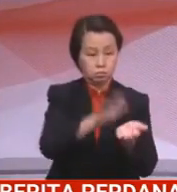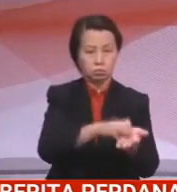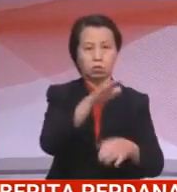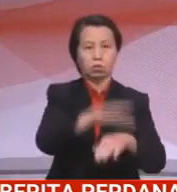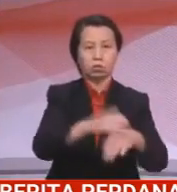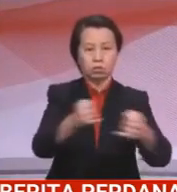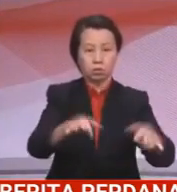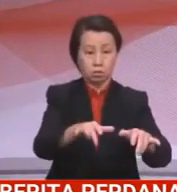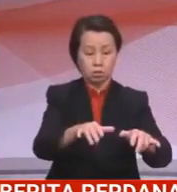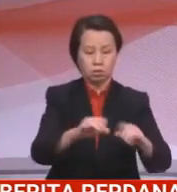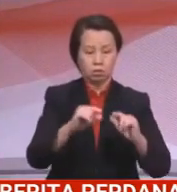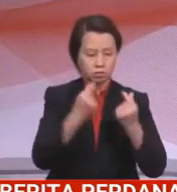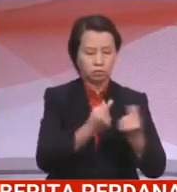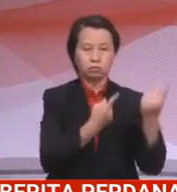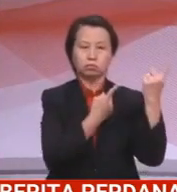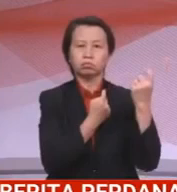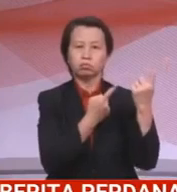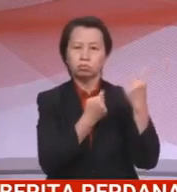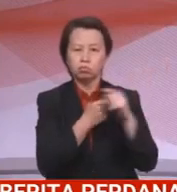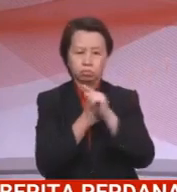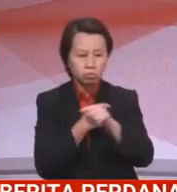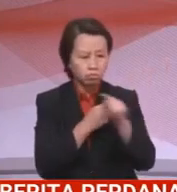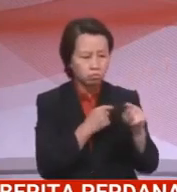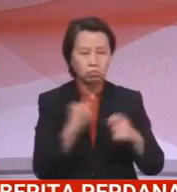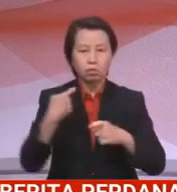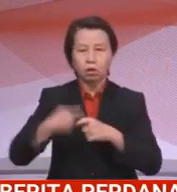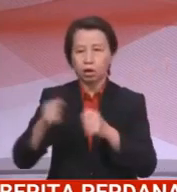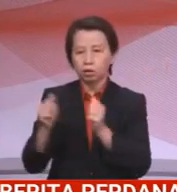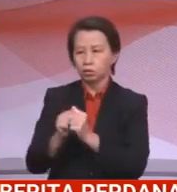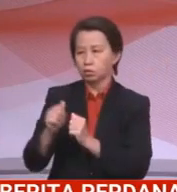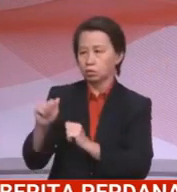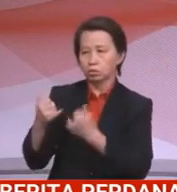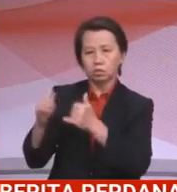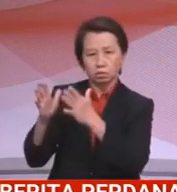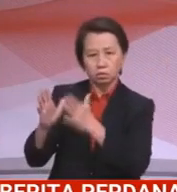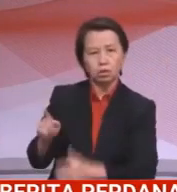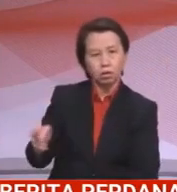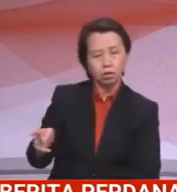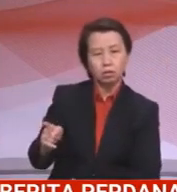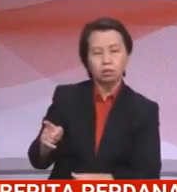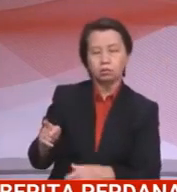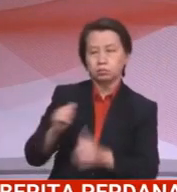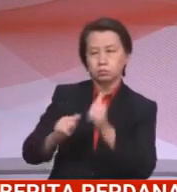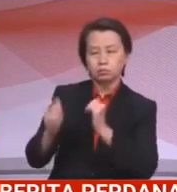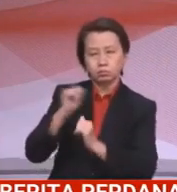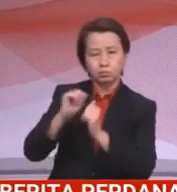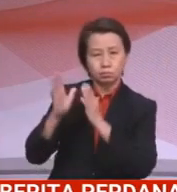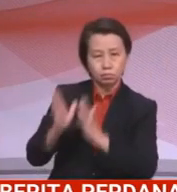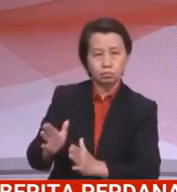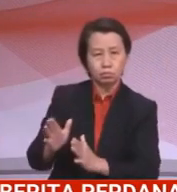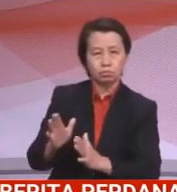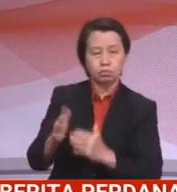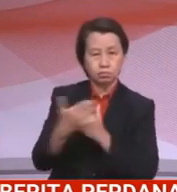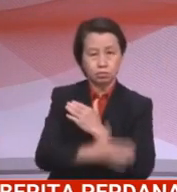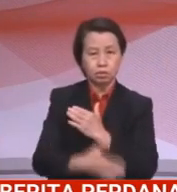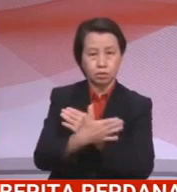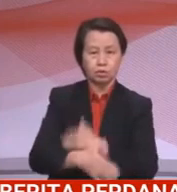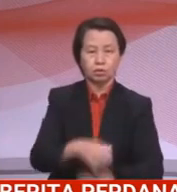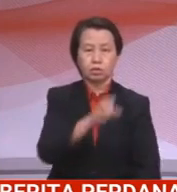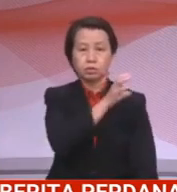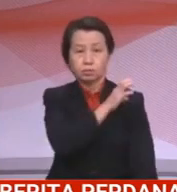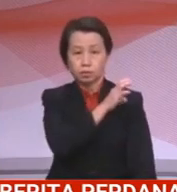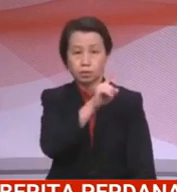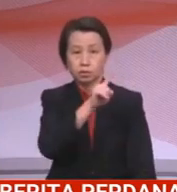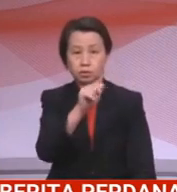dalam kalian dari sedikit waktu yang dikaitkan dengan beberapa penggiat industri kreatif negara federasi kenyataan media penerusnya